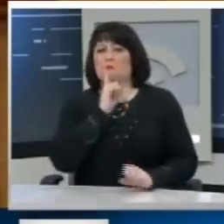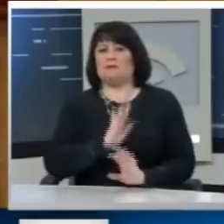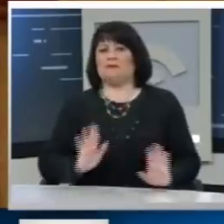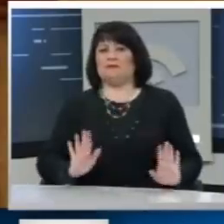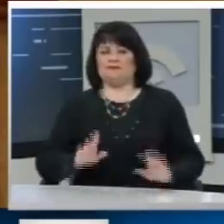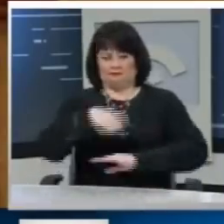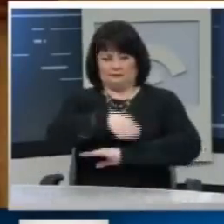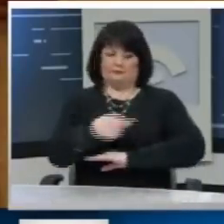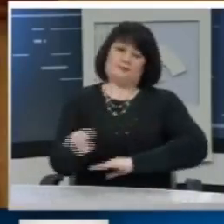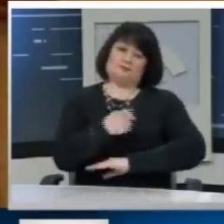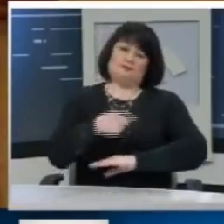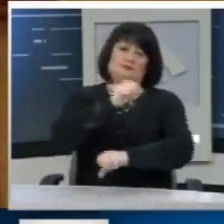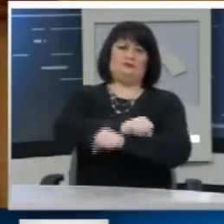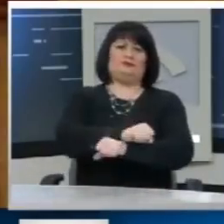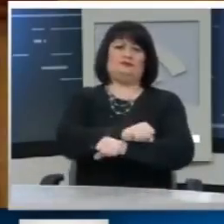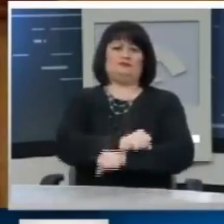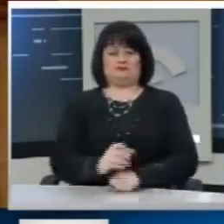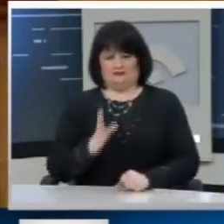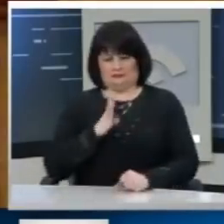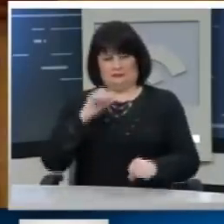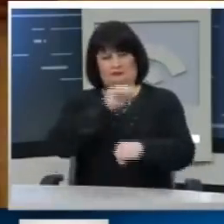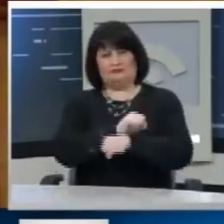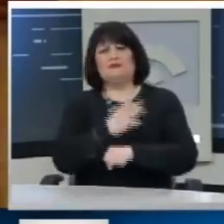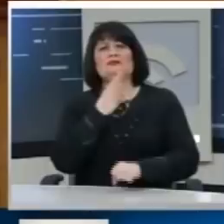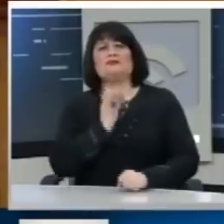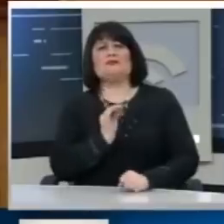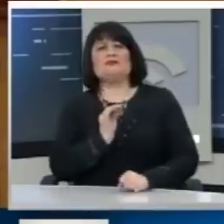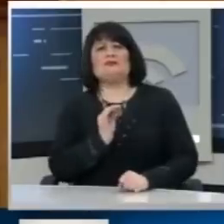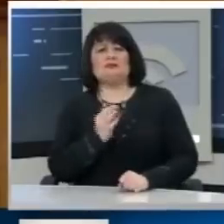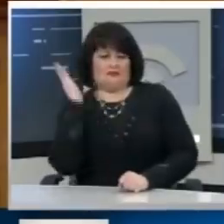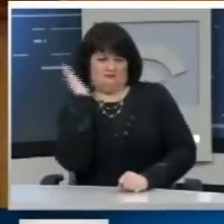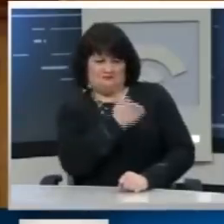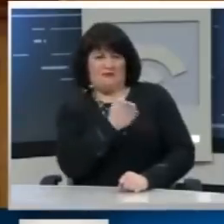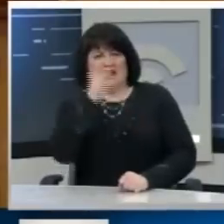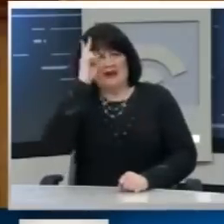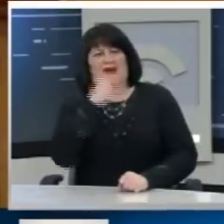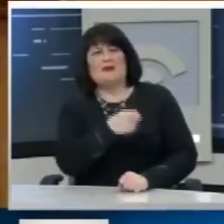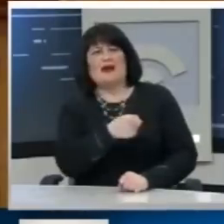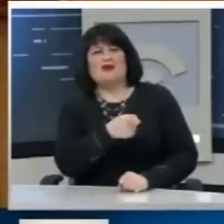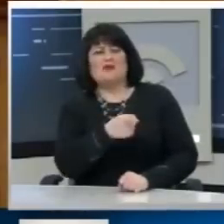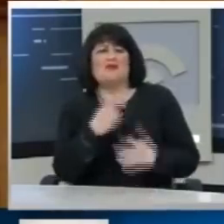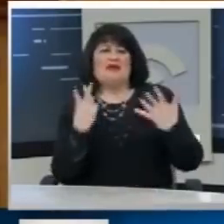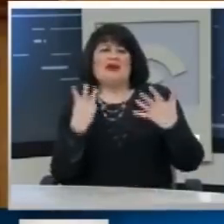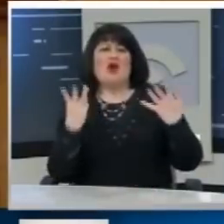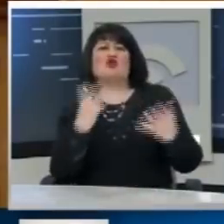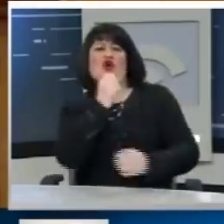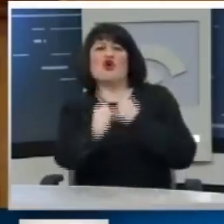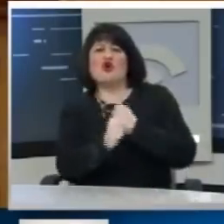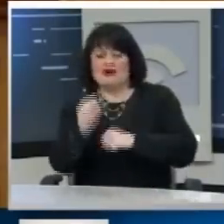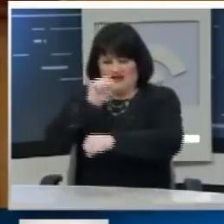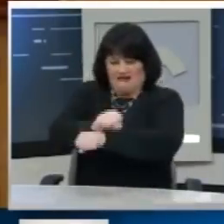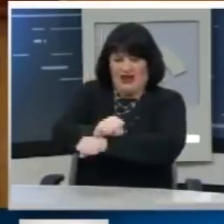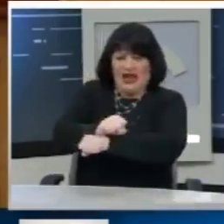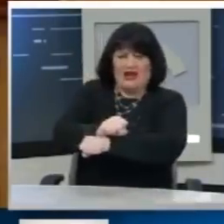Δίκες και φυλάκιση. Φυλακίστηκε άνθρωπος γιατί χτύπησε περίπολο τον ΕΣΕΣ. Και έκατσε, δεν θυμάμαι, 7-8 χρόνια φυλακή